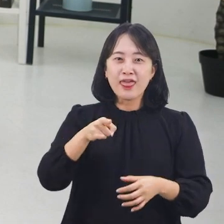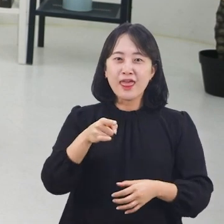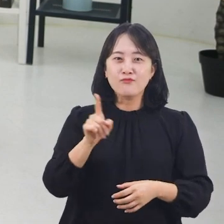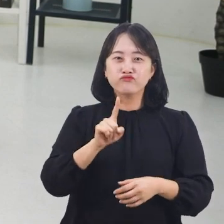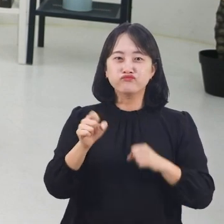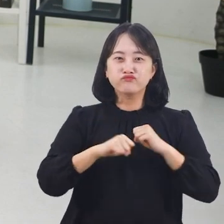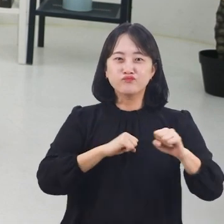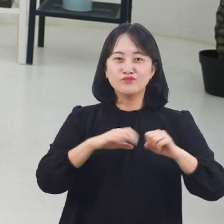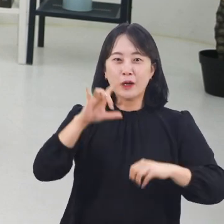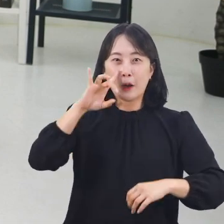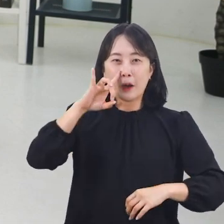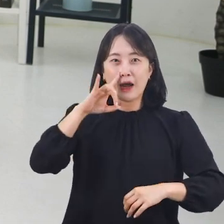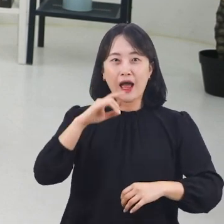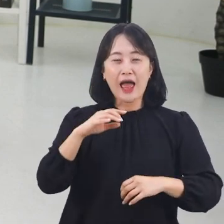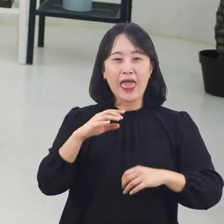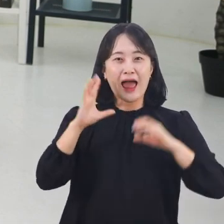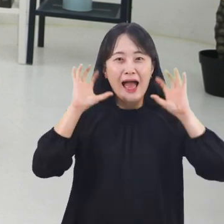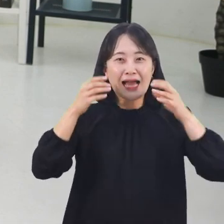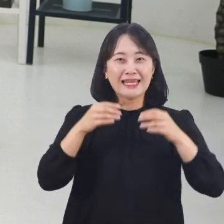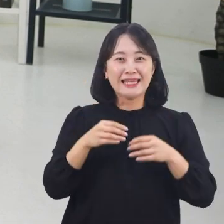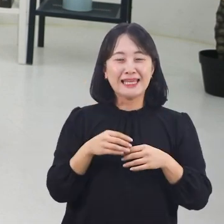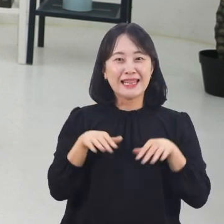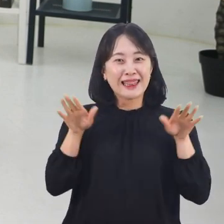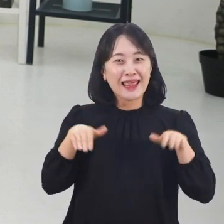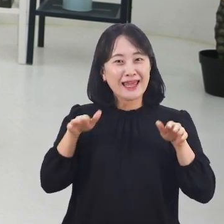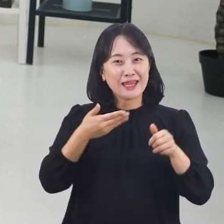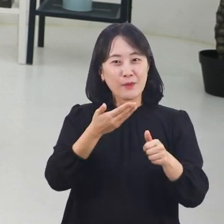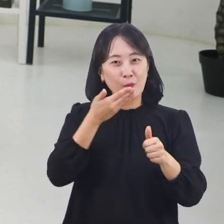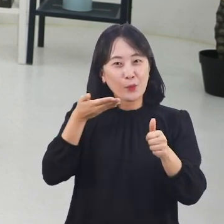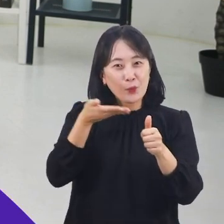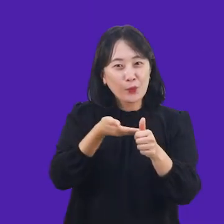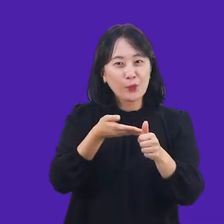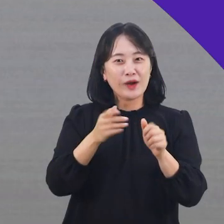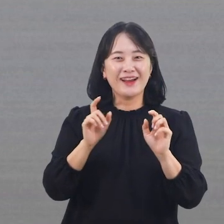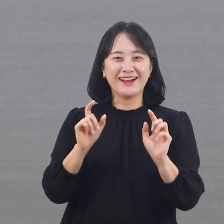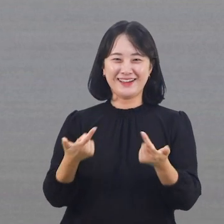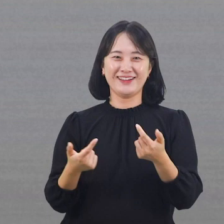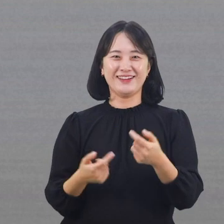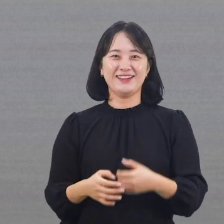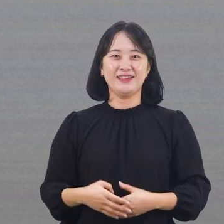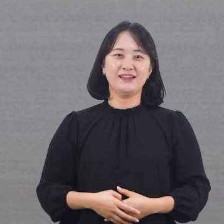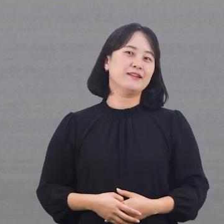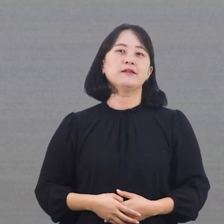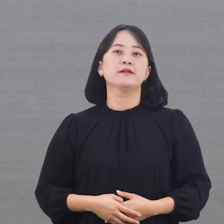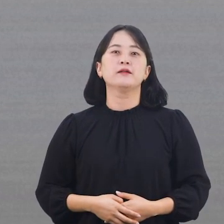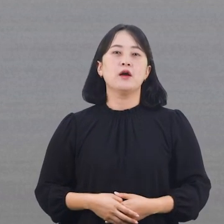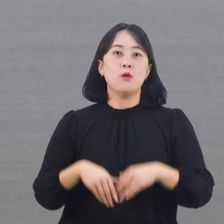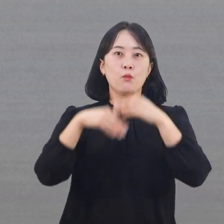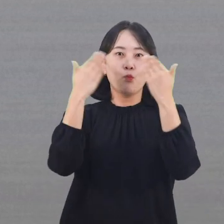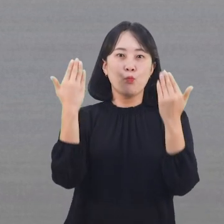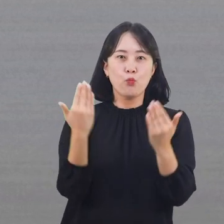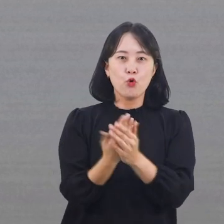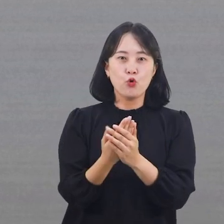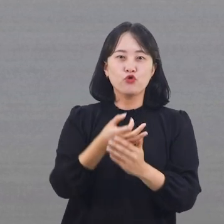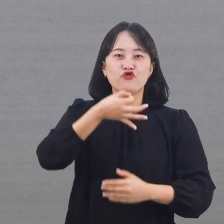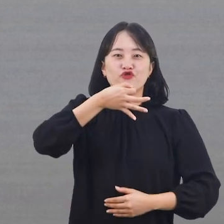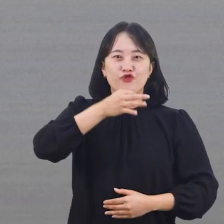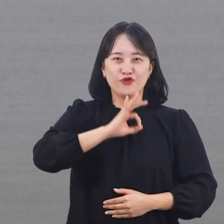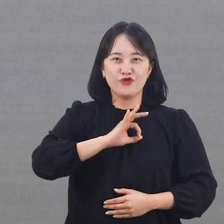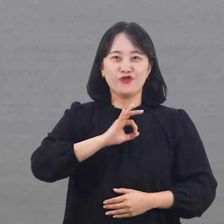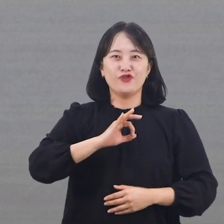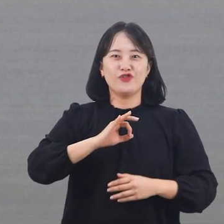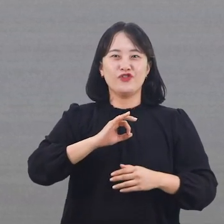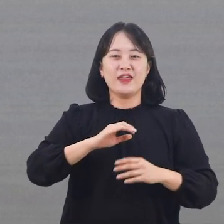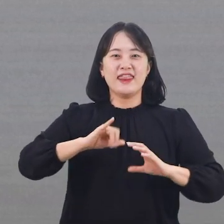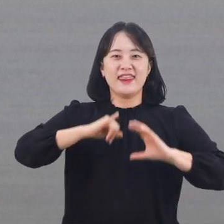활동인가요? 아기새에게 모의를 주는 그 모의세는 아니겠죠? 네, 그건 아니고요. 모의세는 모두가 이로운